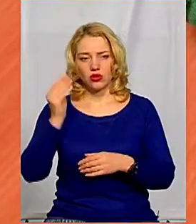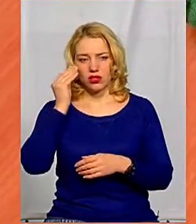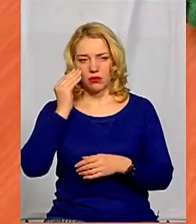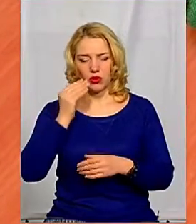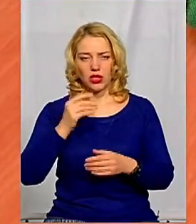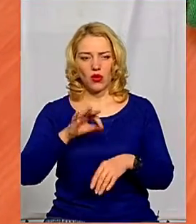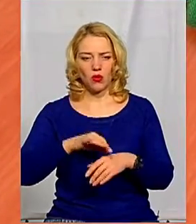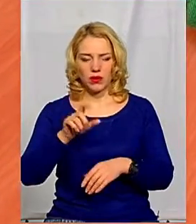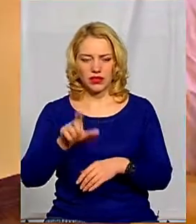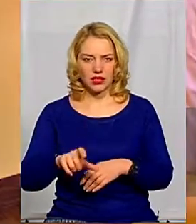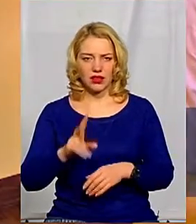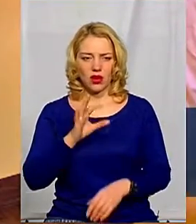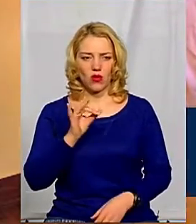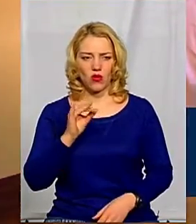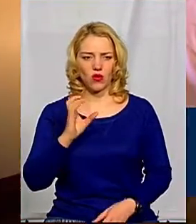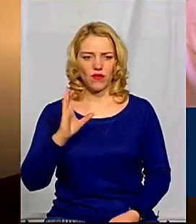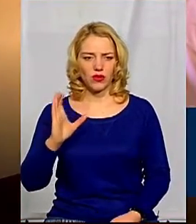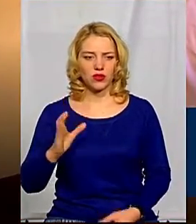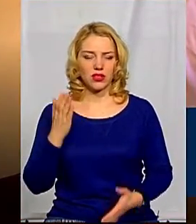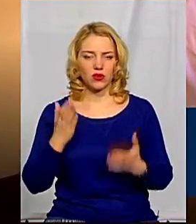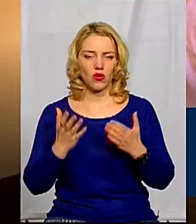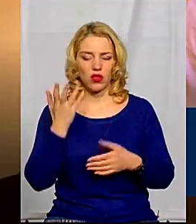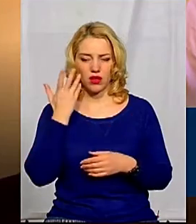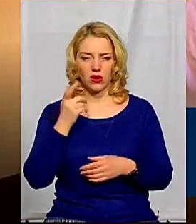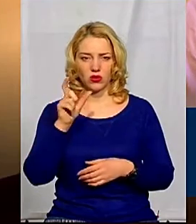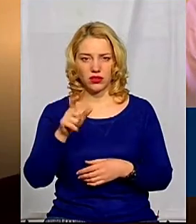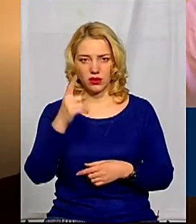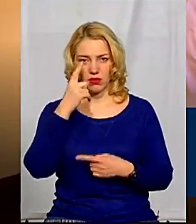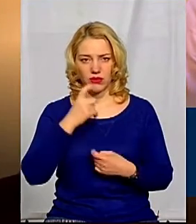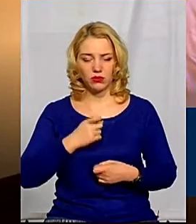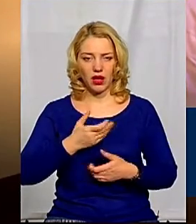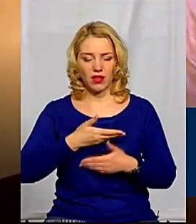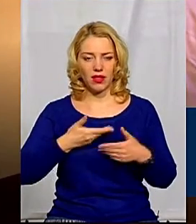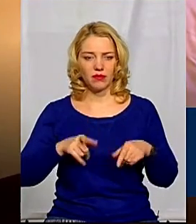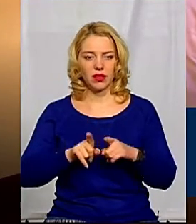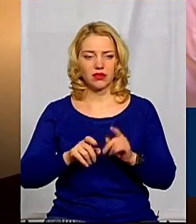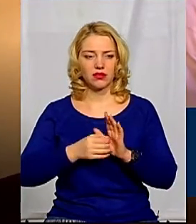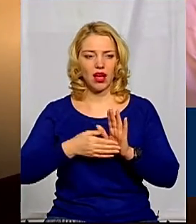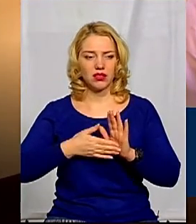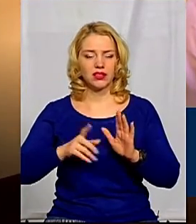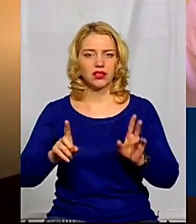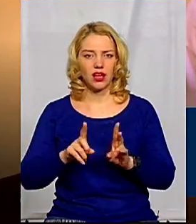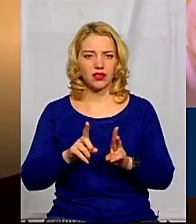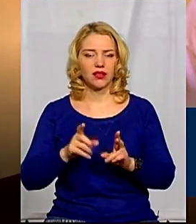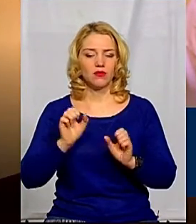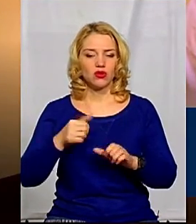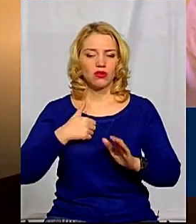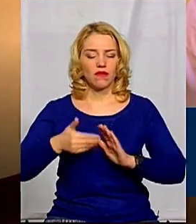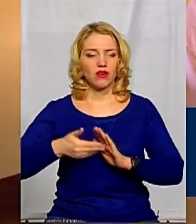у пацієнта коронавірус. Коли людина нам повідомляє такі дані, які можуть нас